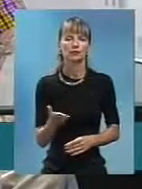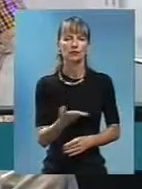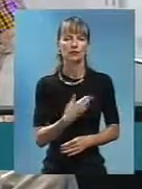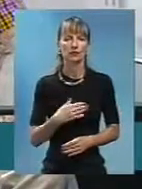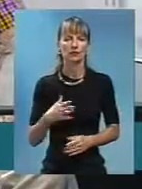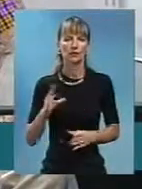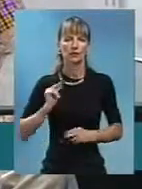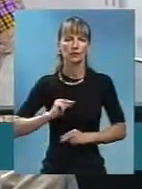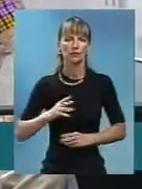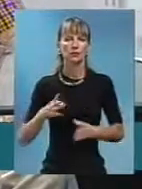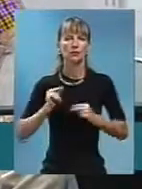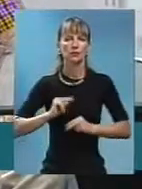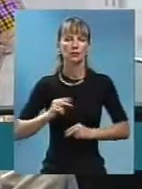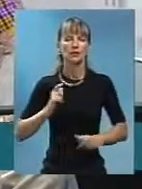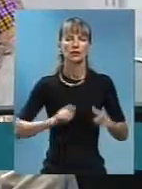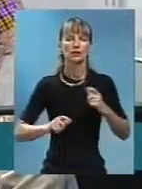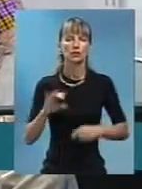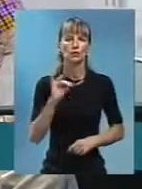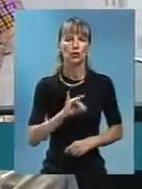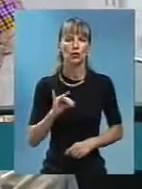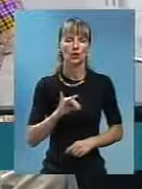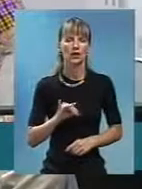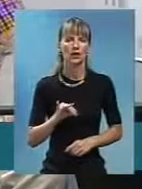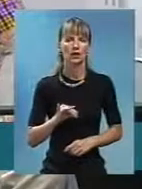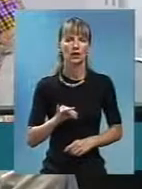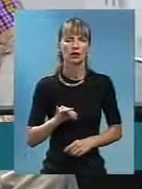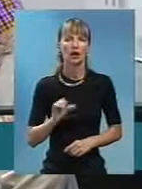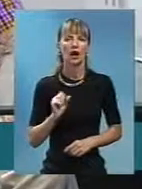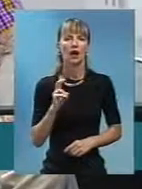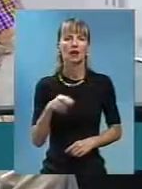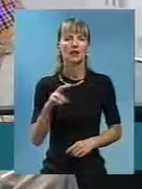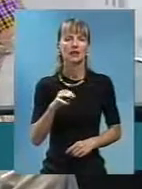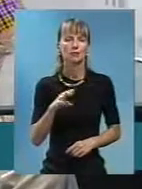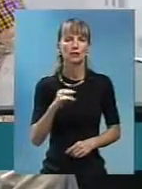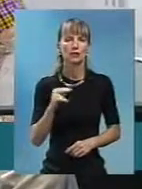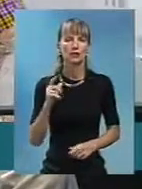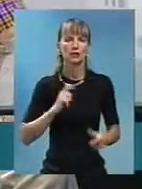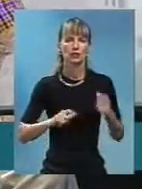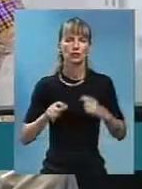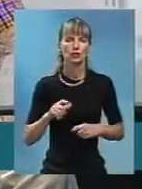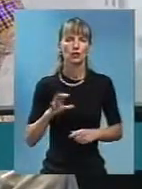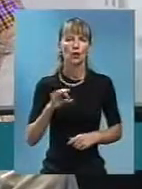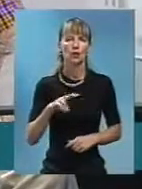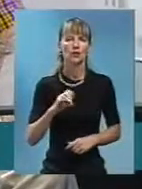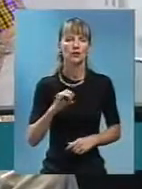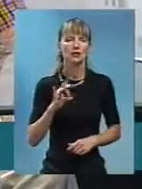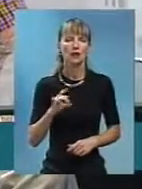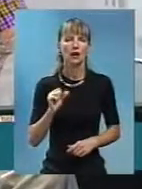колега, співробітник Інституту історії, академічного інституту, Олександр